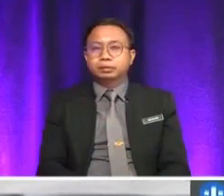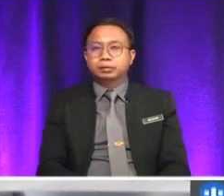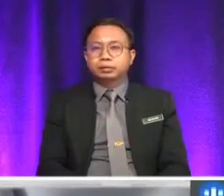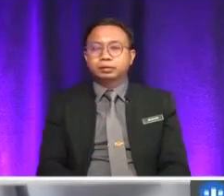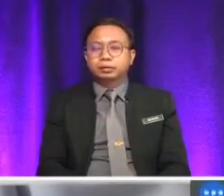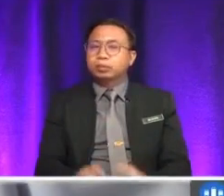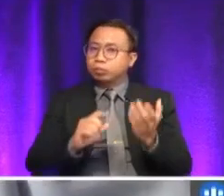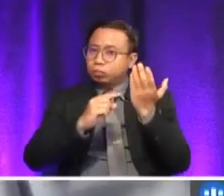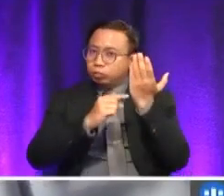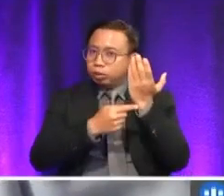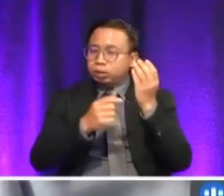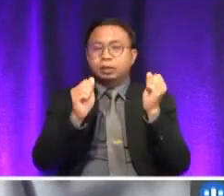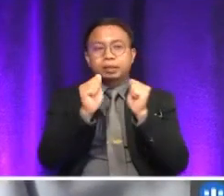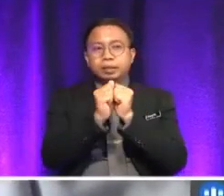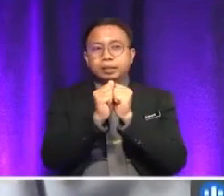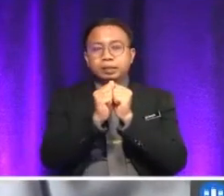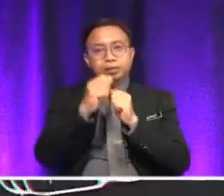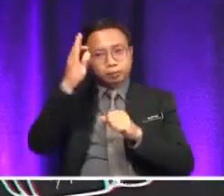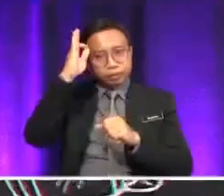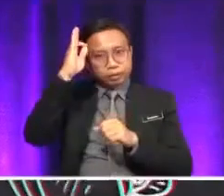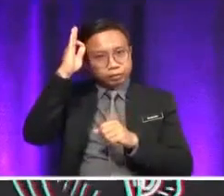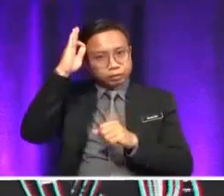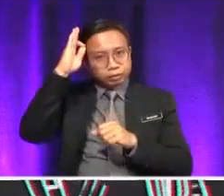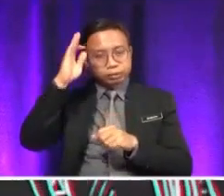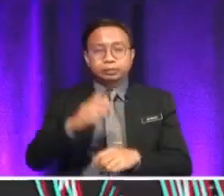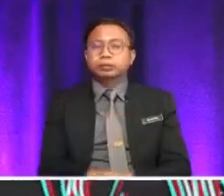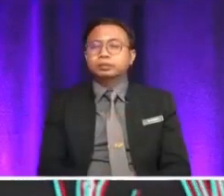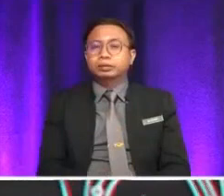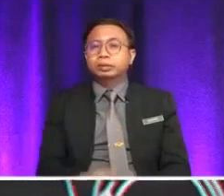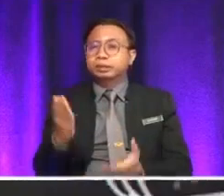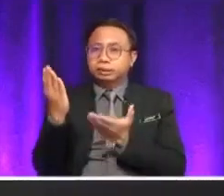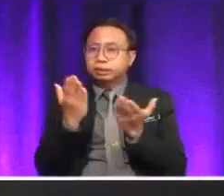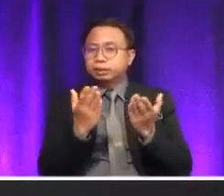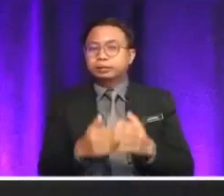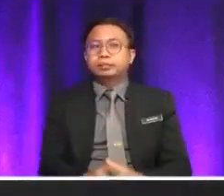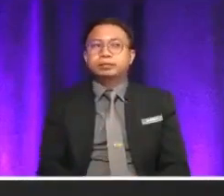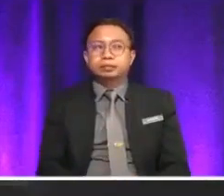Okey, kita mulakan dengan Fidaus. Alright. Silakan Fidaus. Fidaus, silakan.